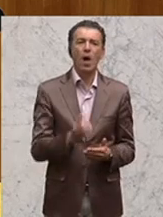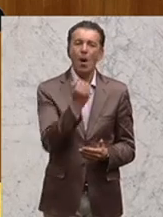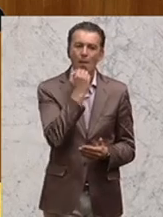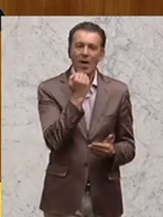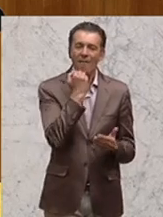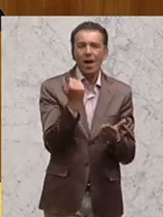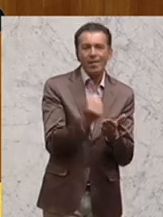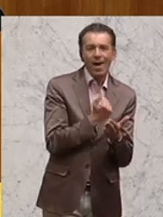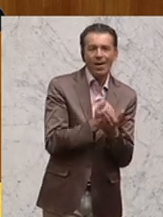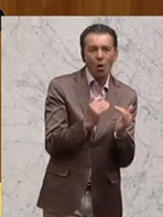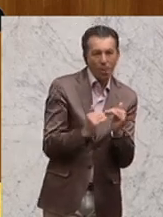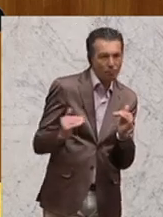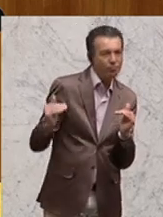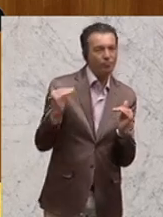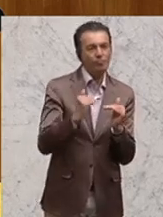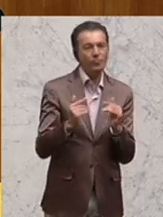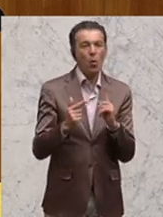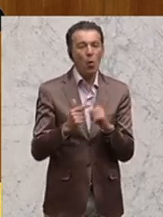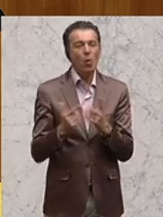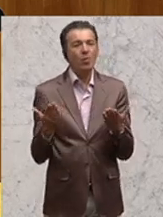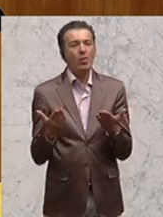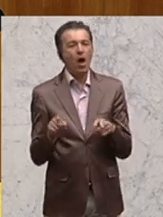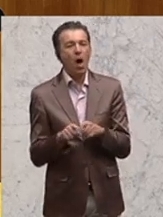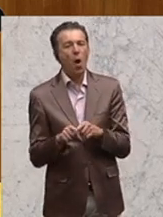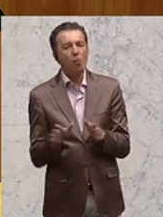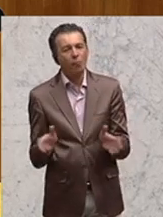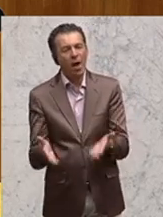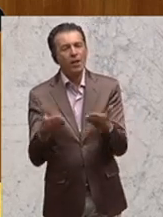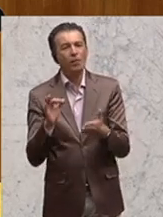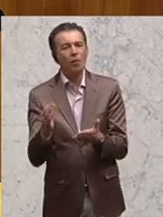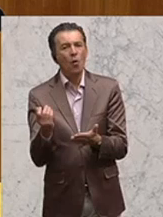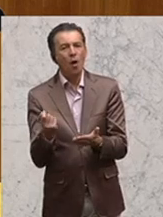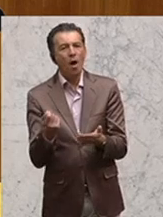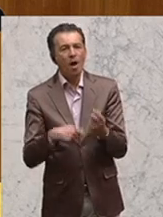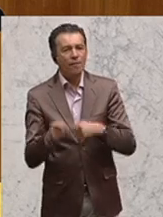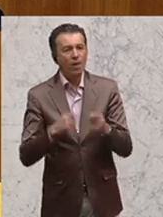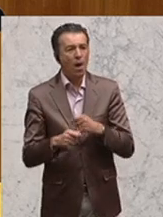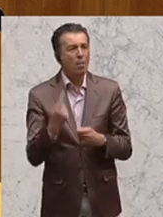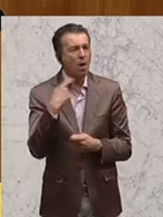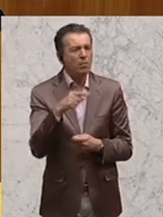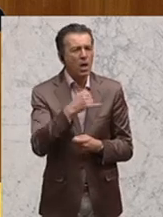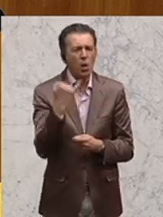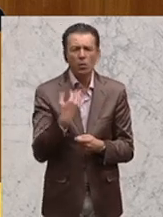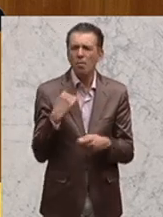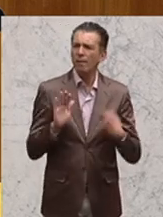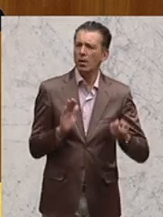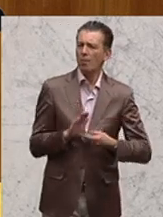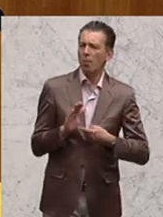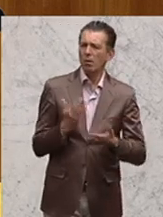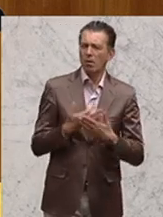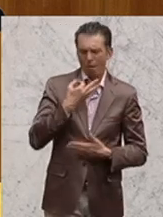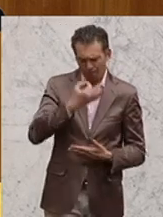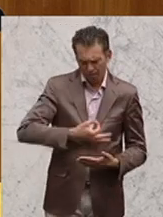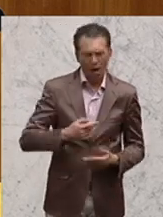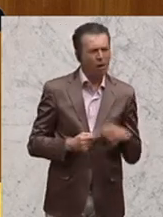private Einkommen und schafft Erwerbsanreize. Also eigentlich alles Punkte, die die Neos immer wieder fordern. Und darum frage ich mich